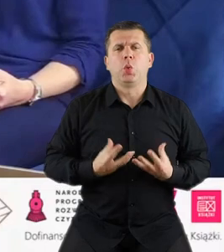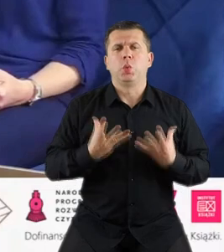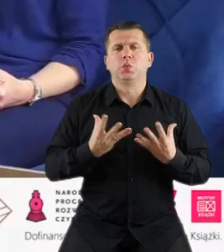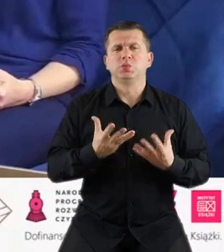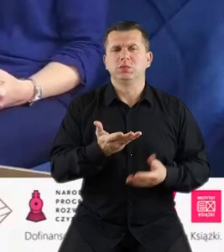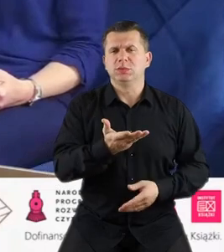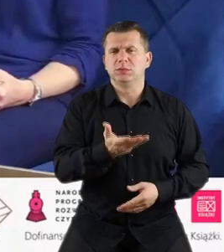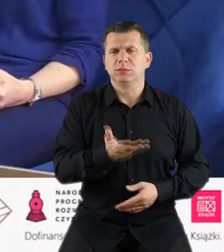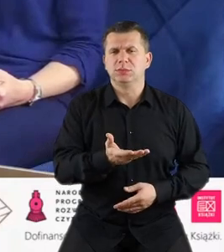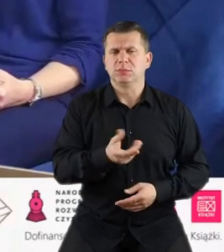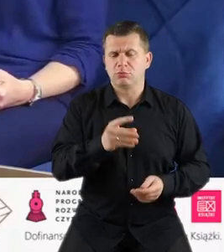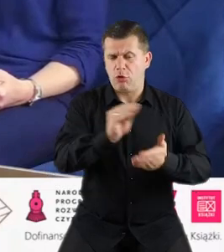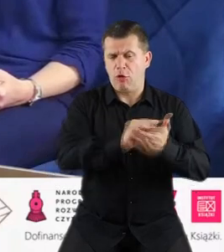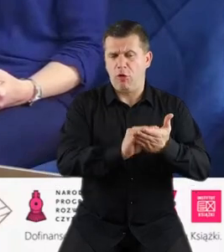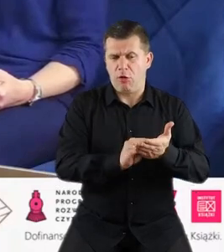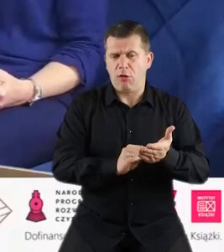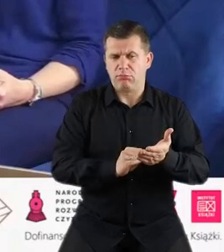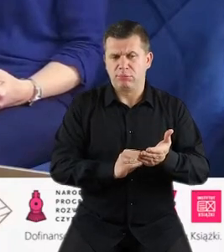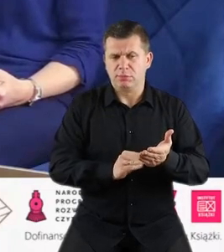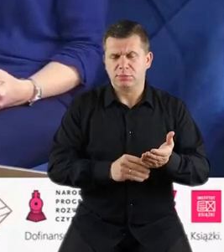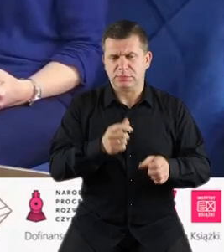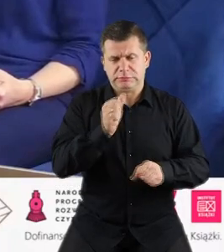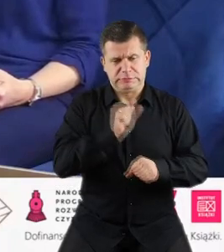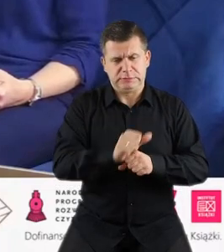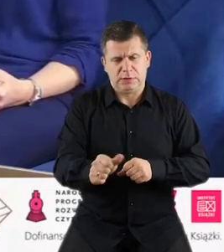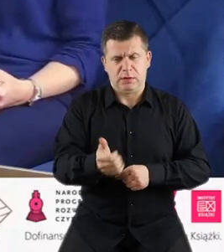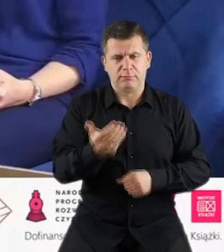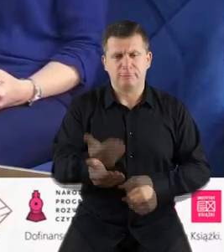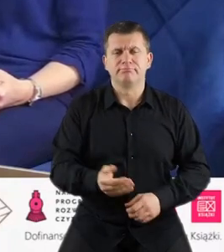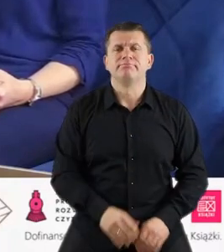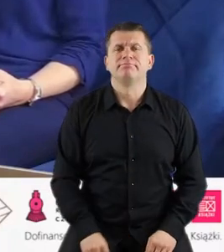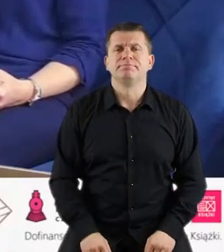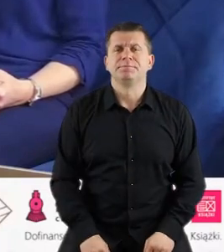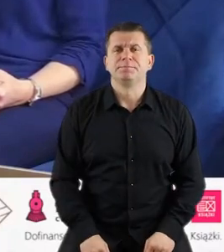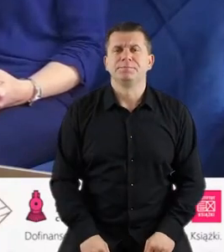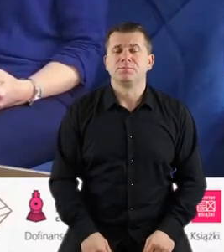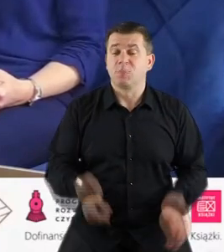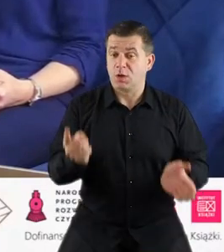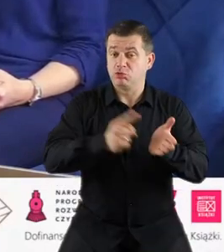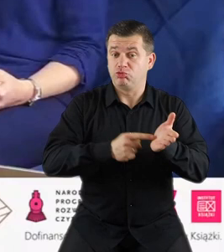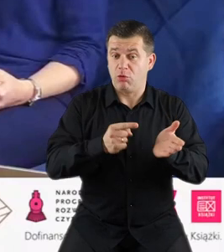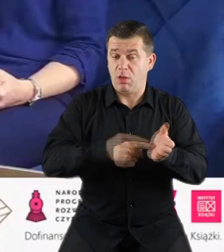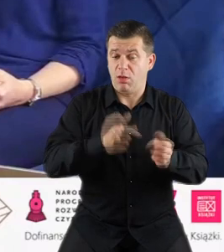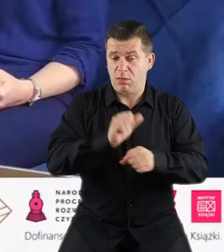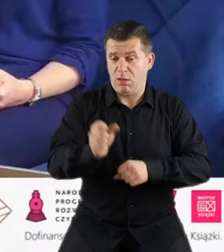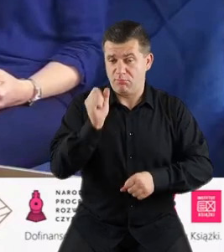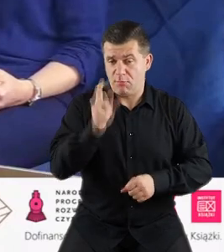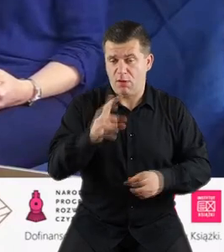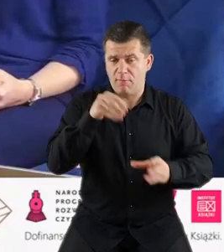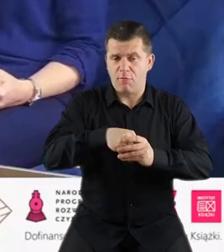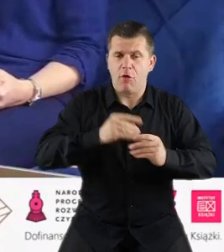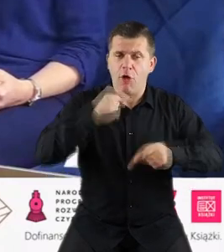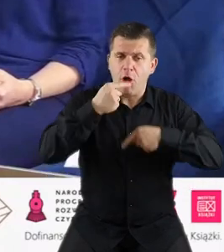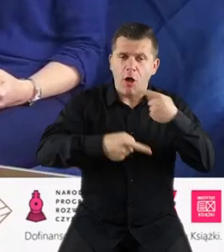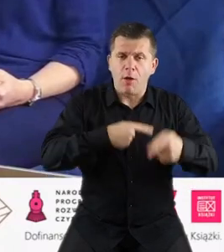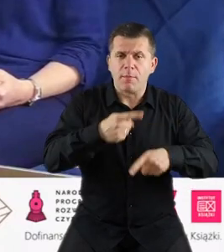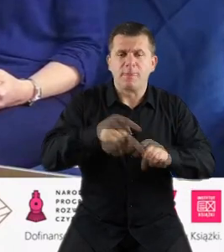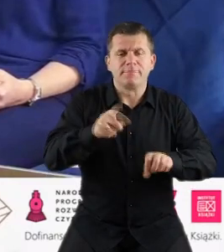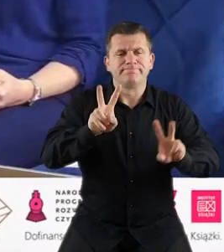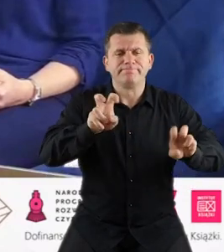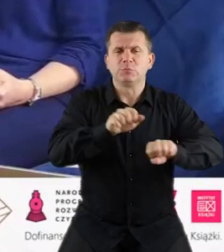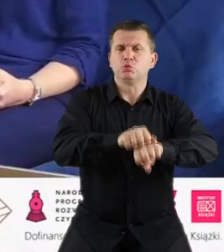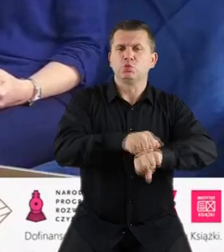No, więc takie opisy też tutaj są. Poza tym często pojawia się w opowiadaniach